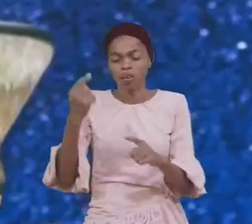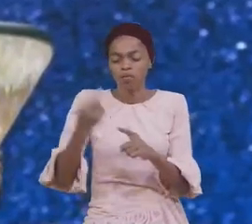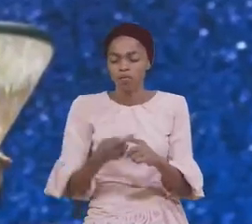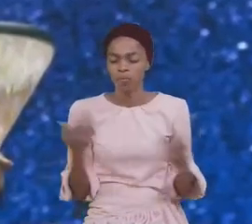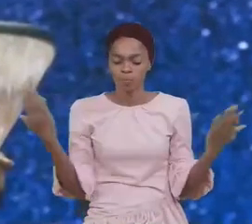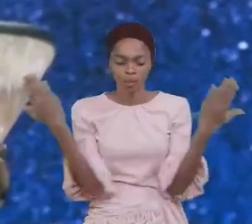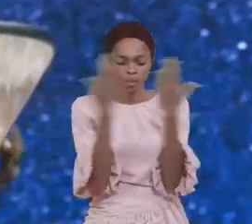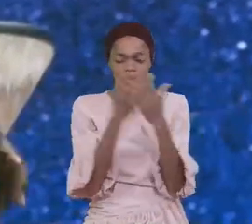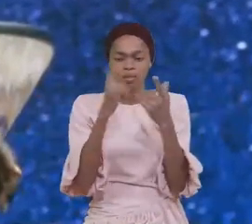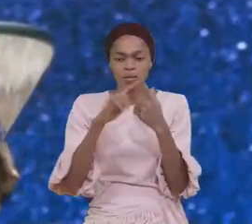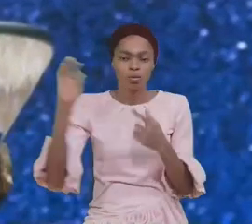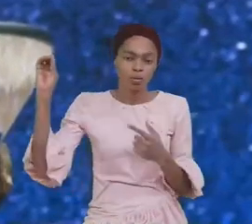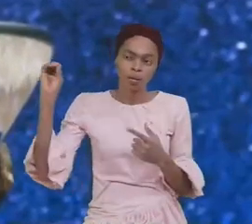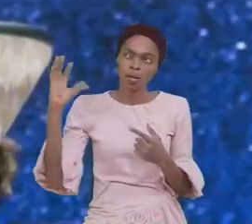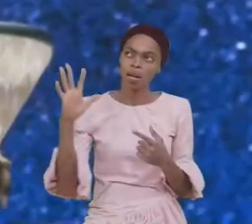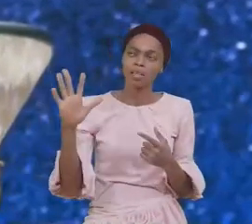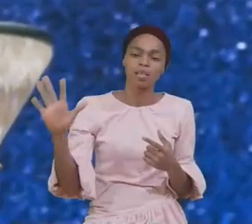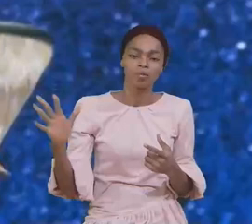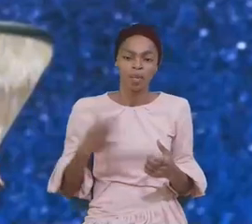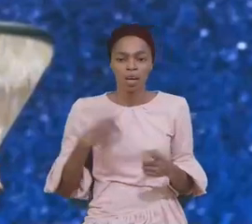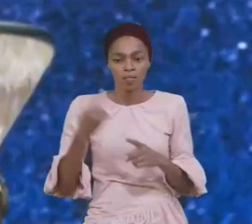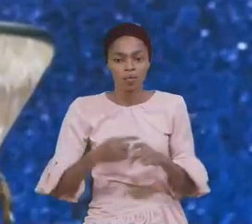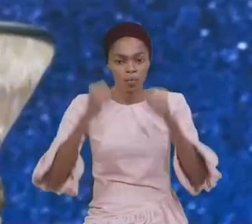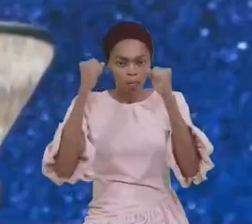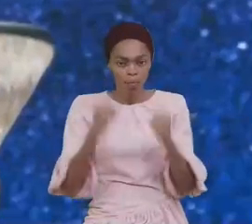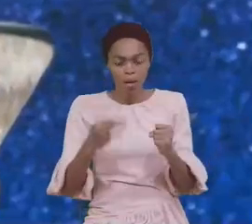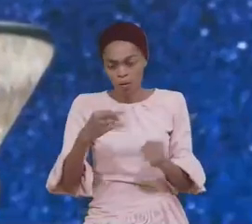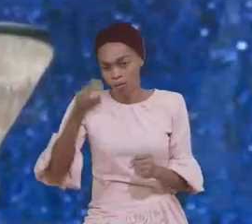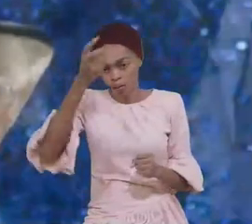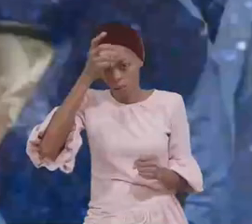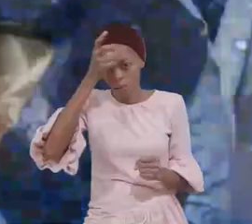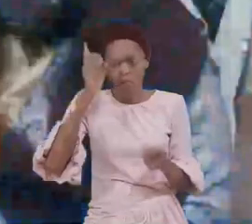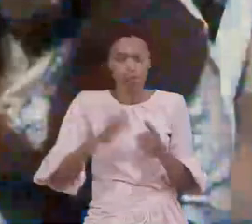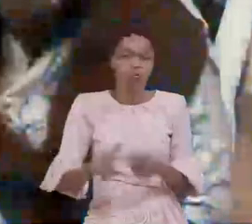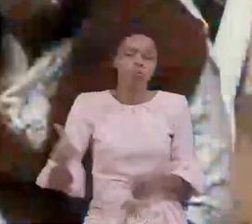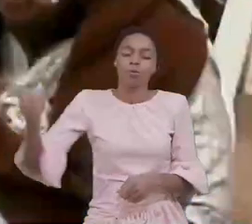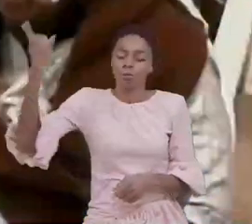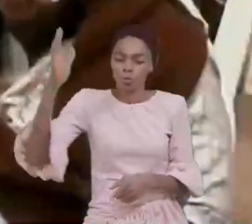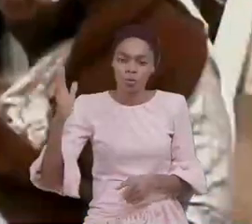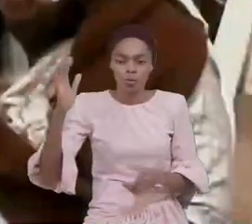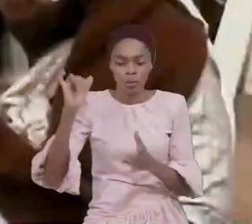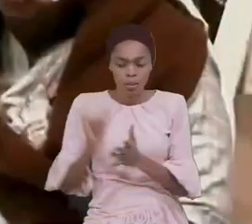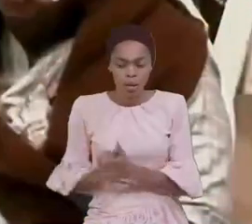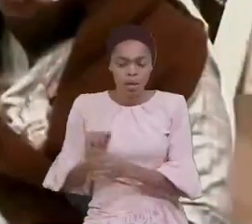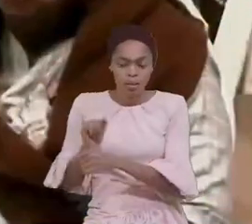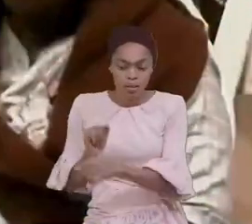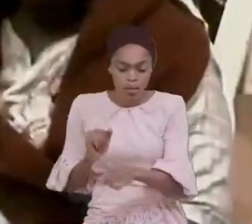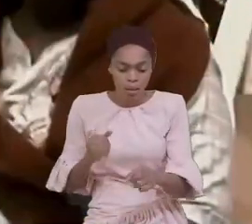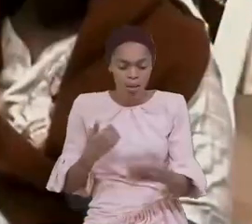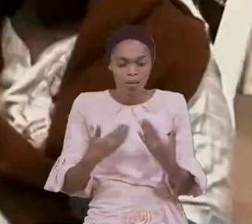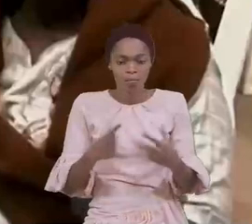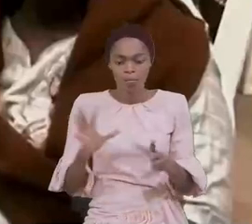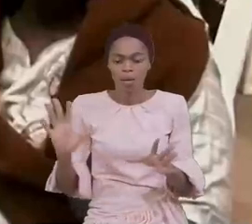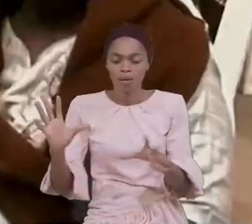à la lumière et de la puissance de Satan à Dieu pour qu'ils reçoivent par